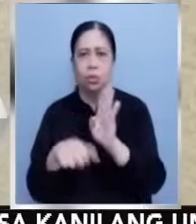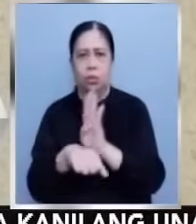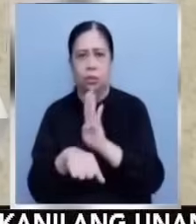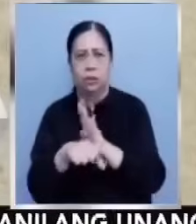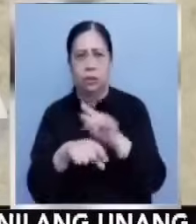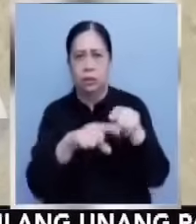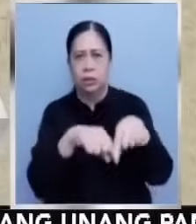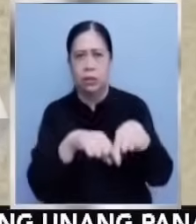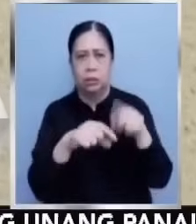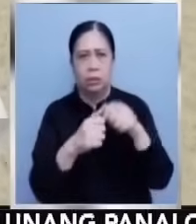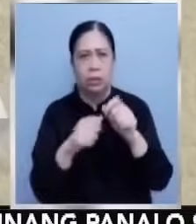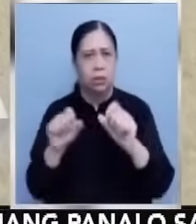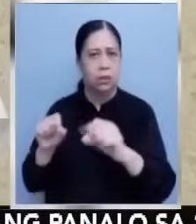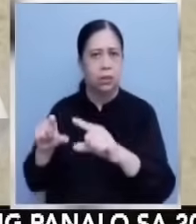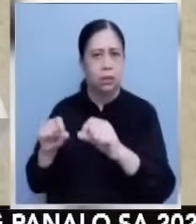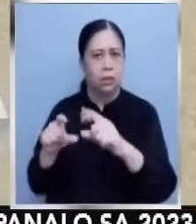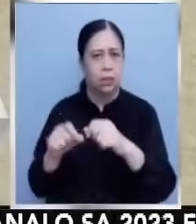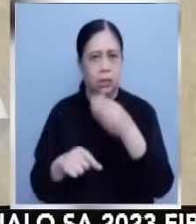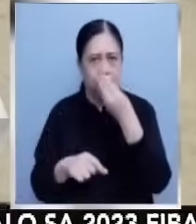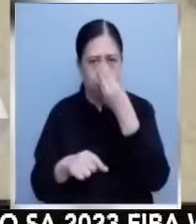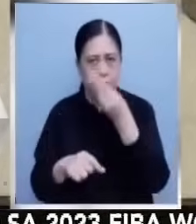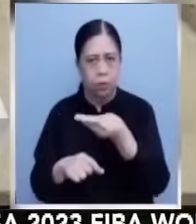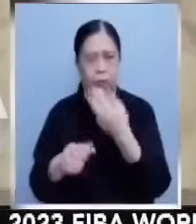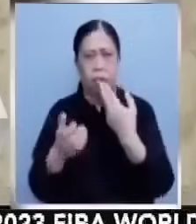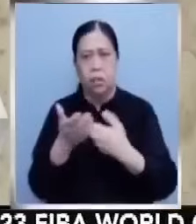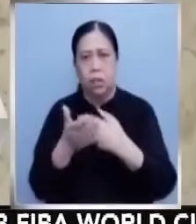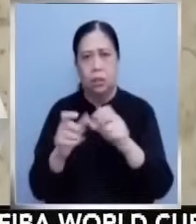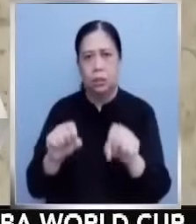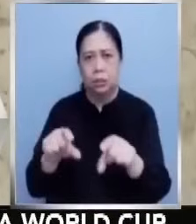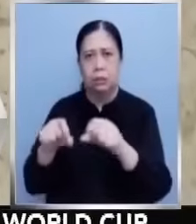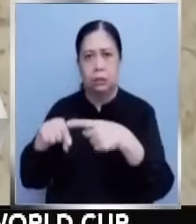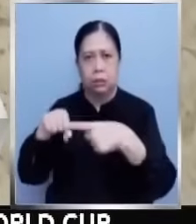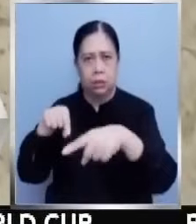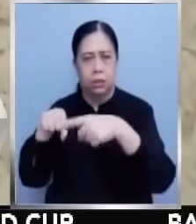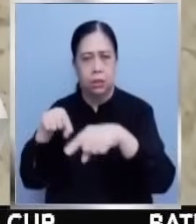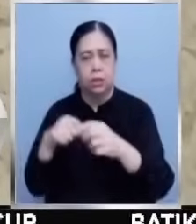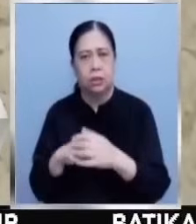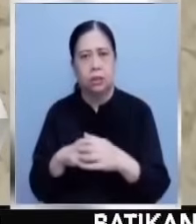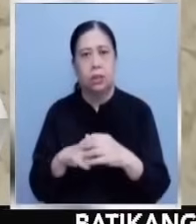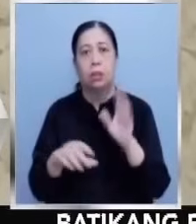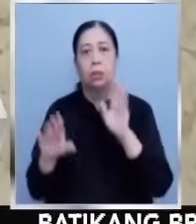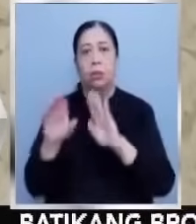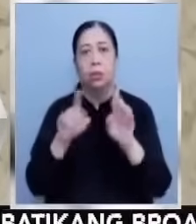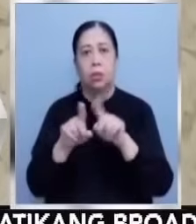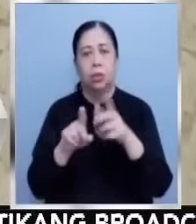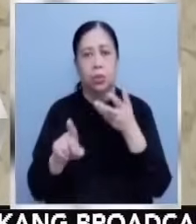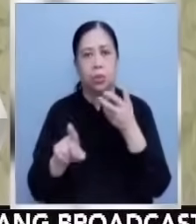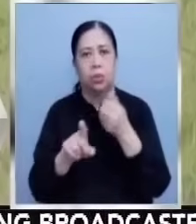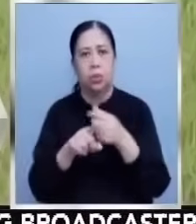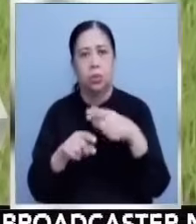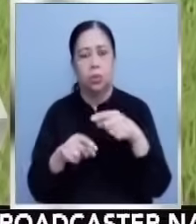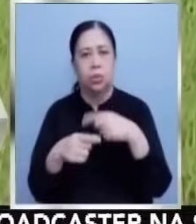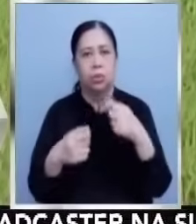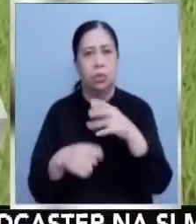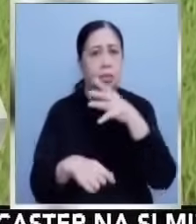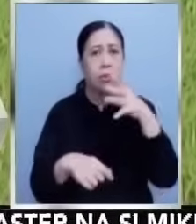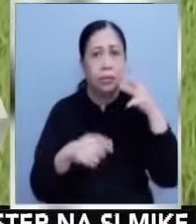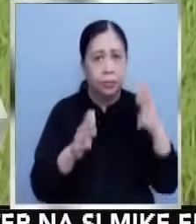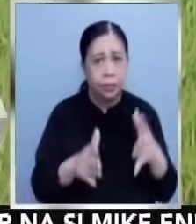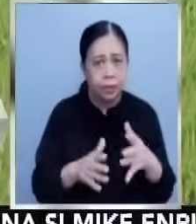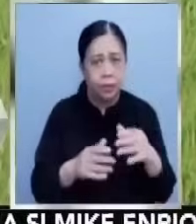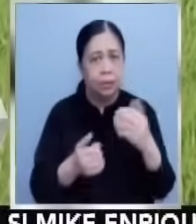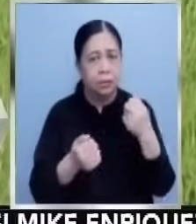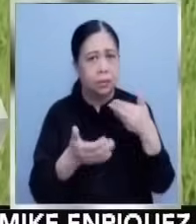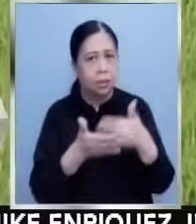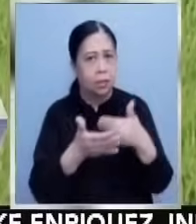sa pagbebenta ng tingi-tinging bigas sa palengke. Dagok din daw ito sa kitaan ng mga magsasaka, lalo't malapit na